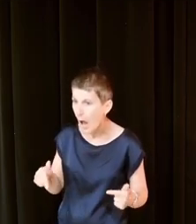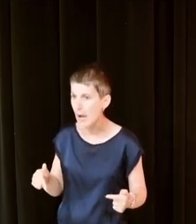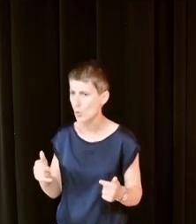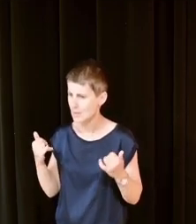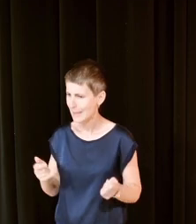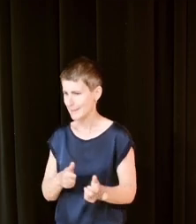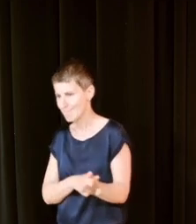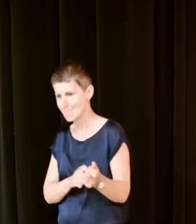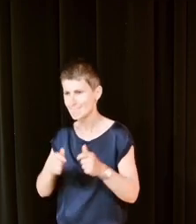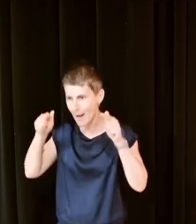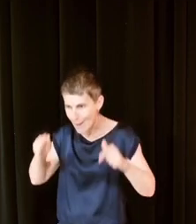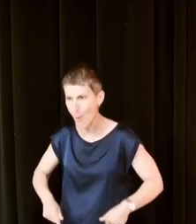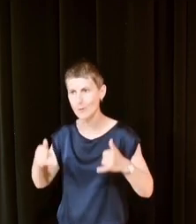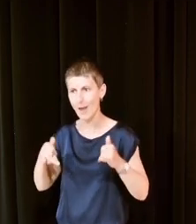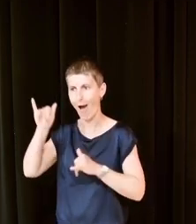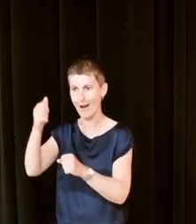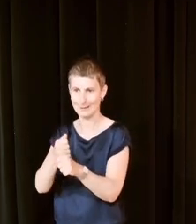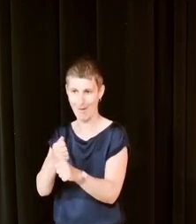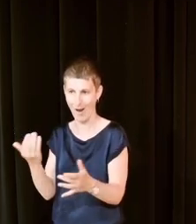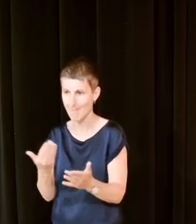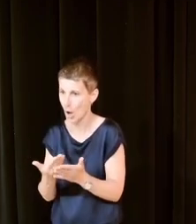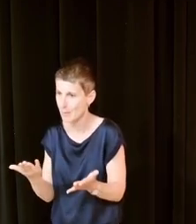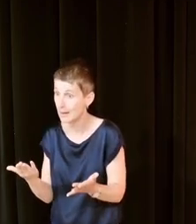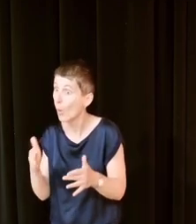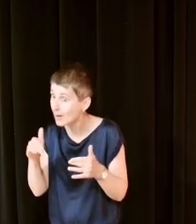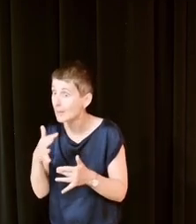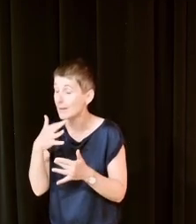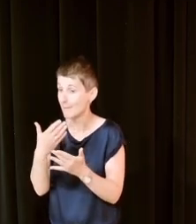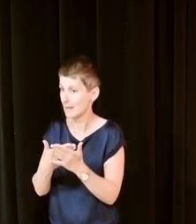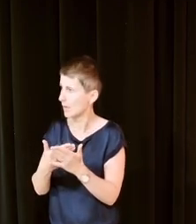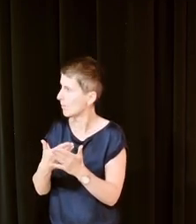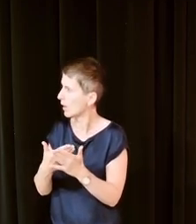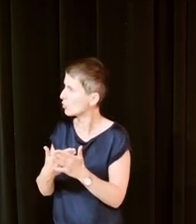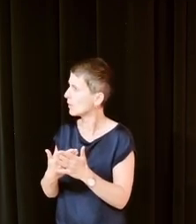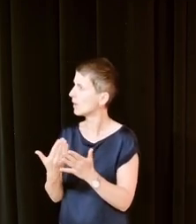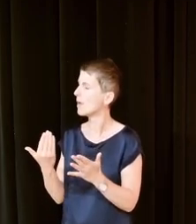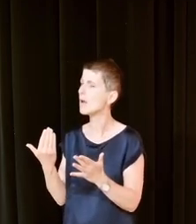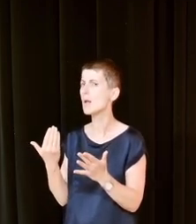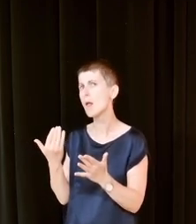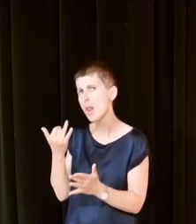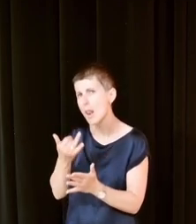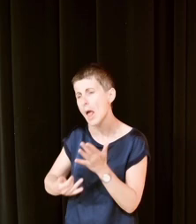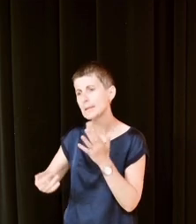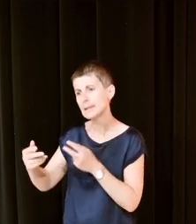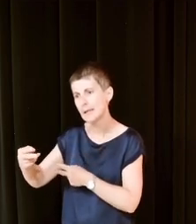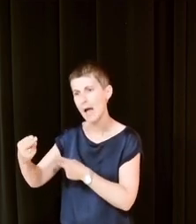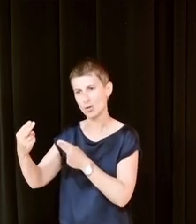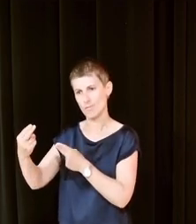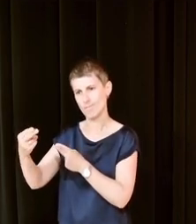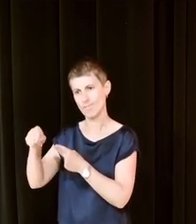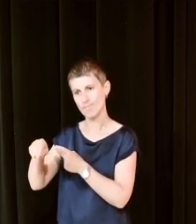mache ich das. Und es gibt viele Beispiele dafür, dass Menschen zum Beispiel anfangen, gerade in ihrer letzten Lebenszeit